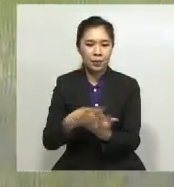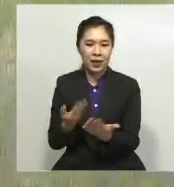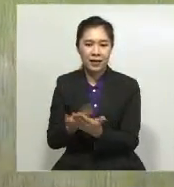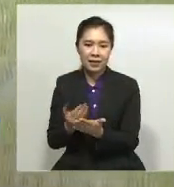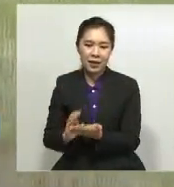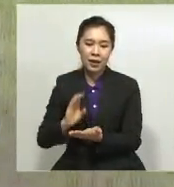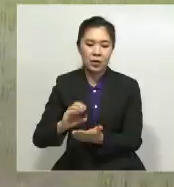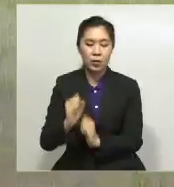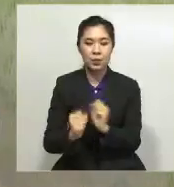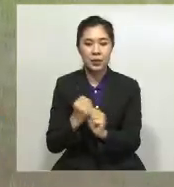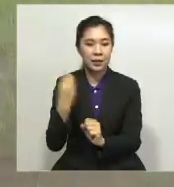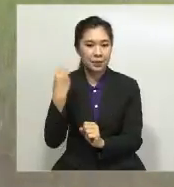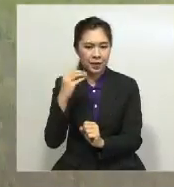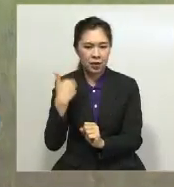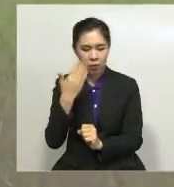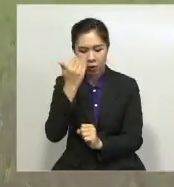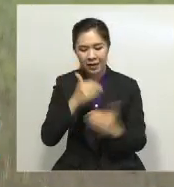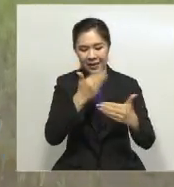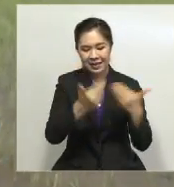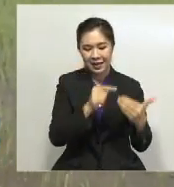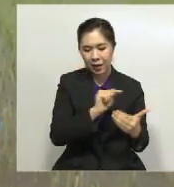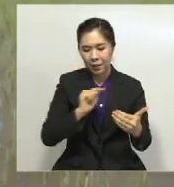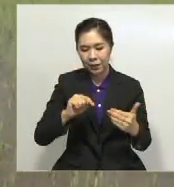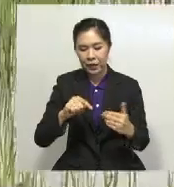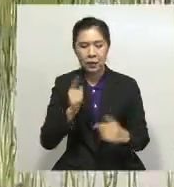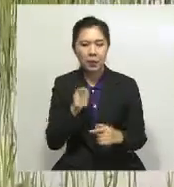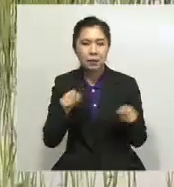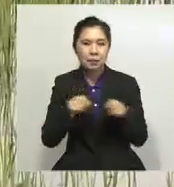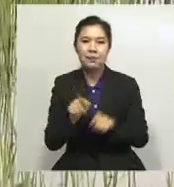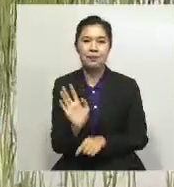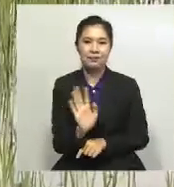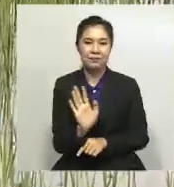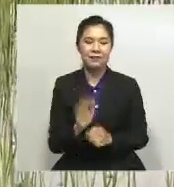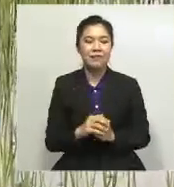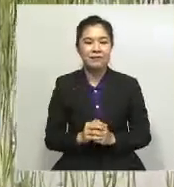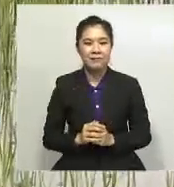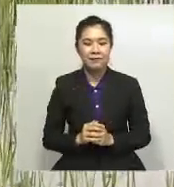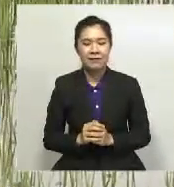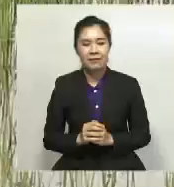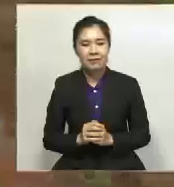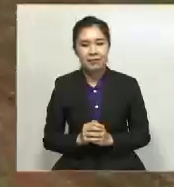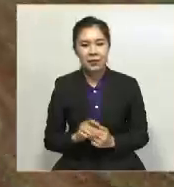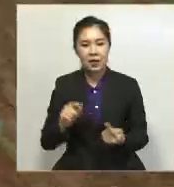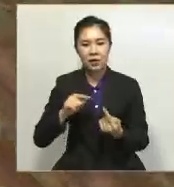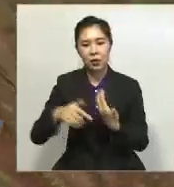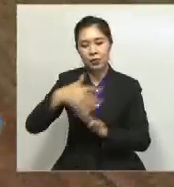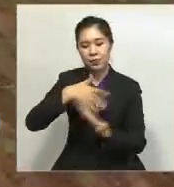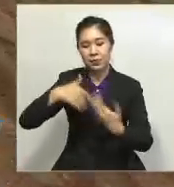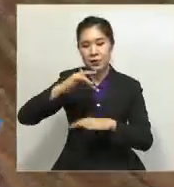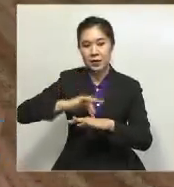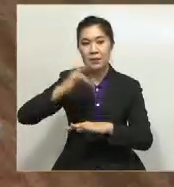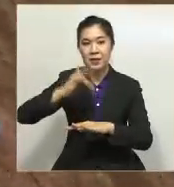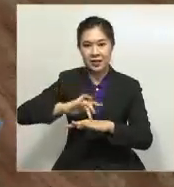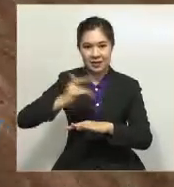ประจำปีแล้วเพื่อลดความซ้ำซ้อนการพิจารณางบประมาณสำหรับด้านทรัพยากรธรรมชาติและ